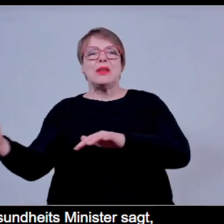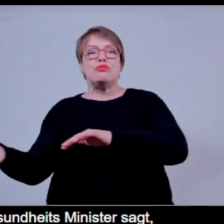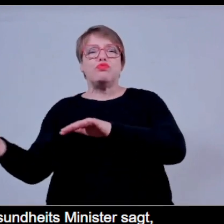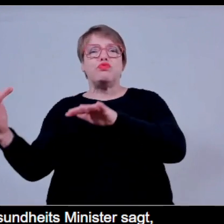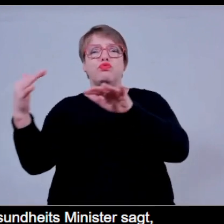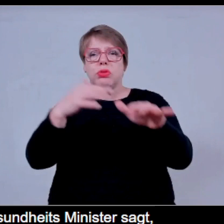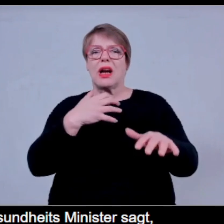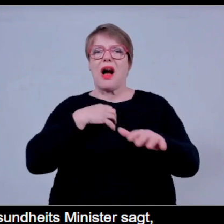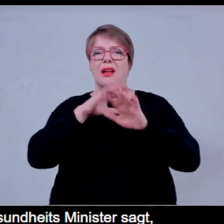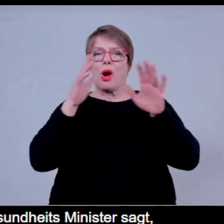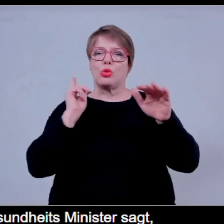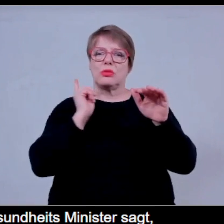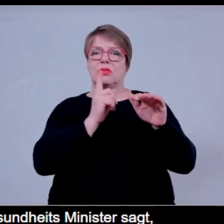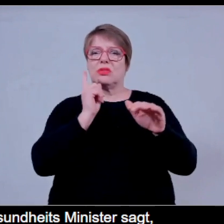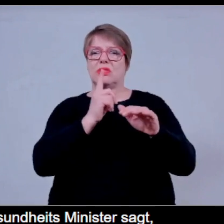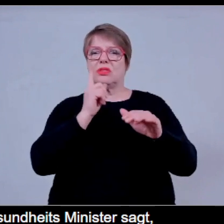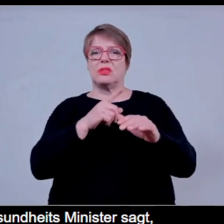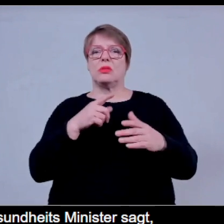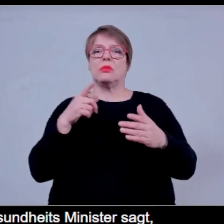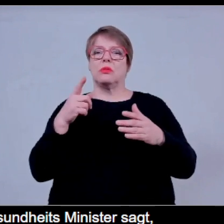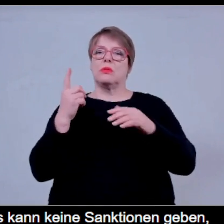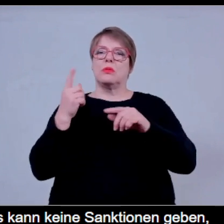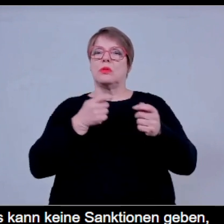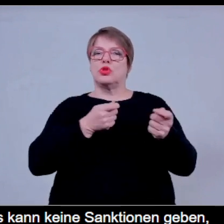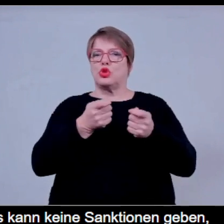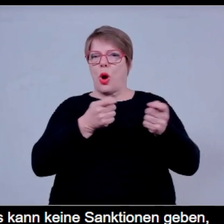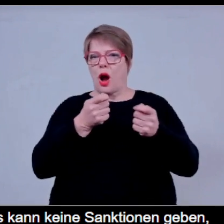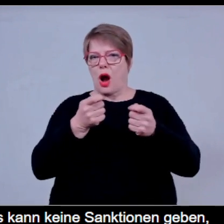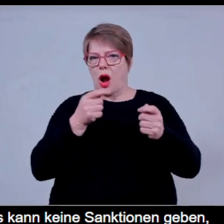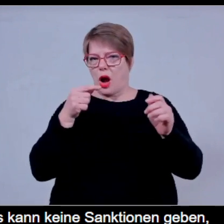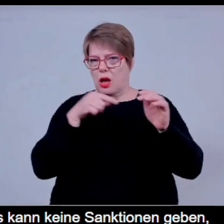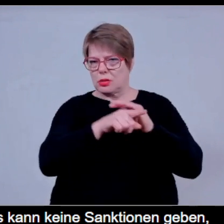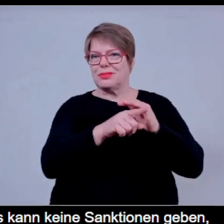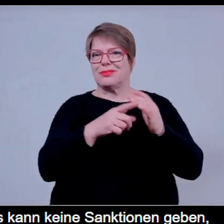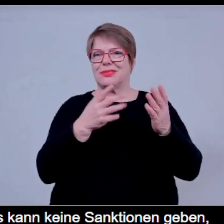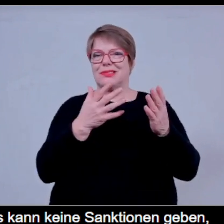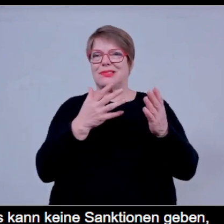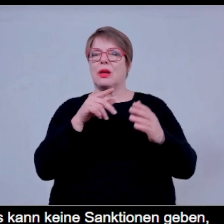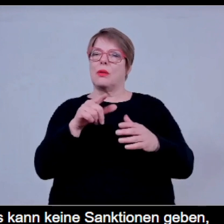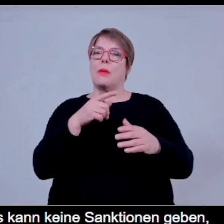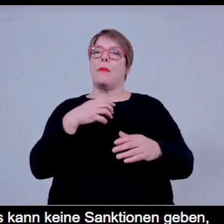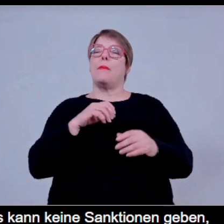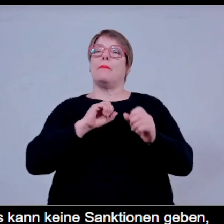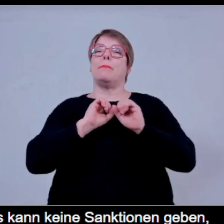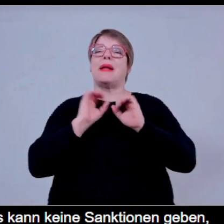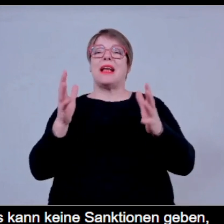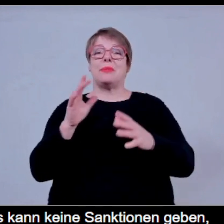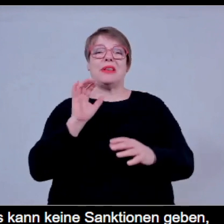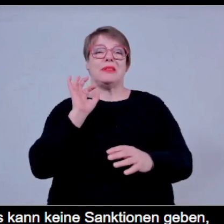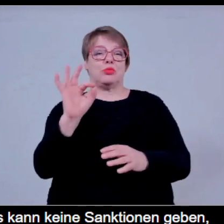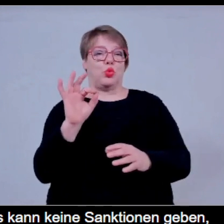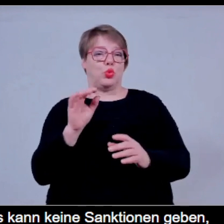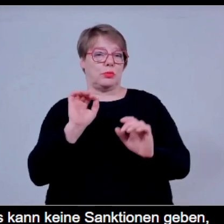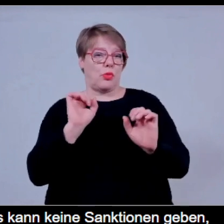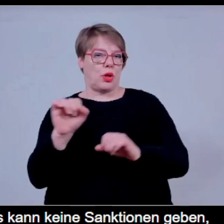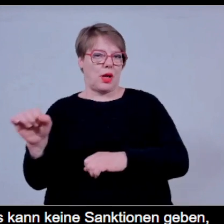Zukunft eine gewisse Bevorratung vielleicht brauchen könnten. Ich bin da noch nicht abschließend zu einer Schlussfolgerung gekommen, aber unter dem Lieferkettenmangel,